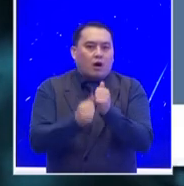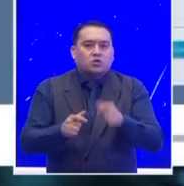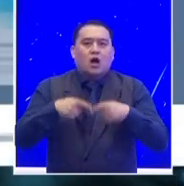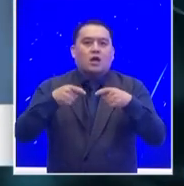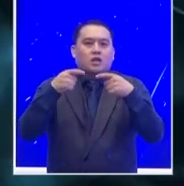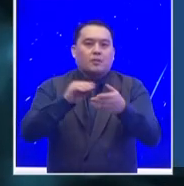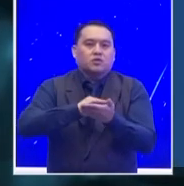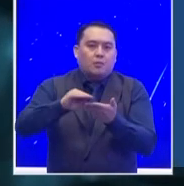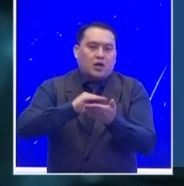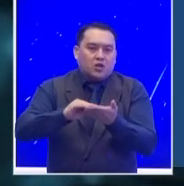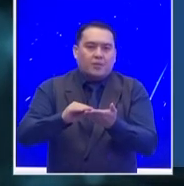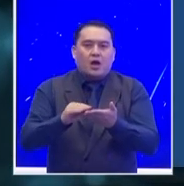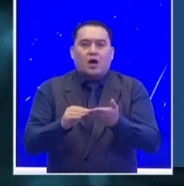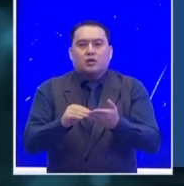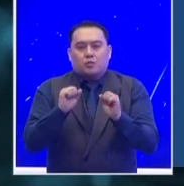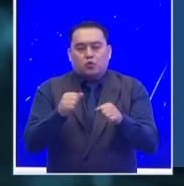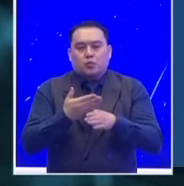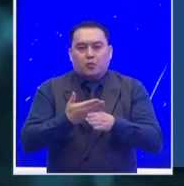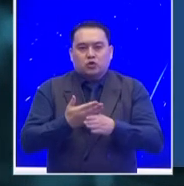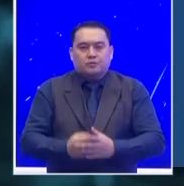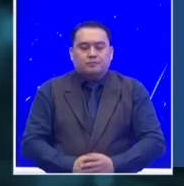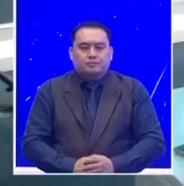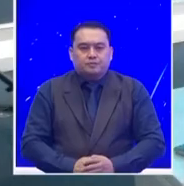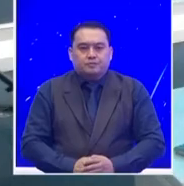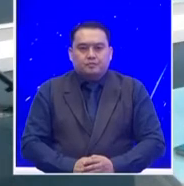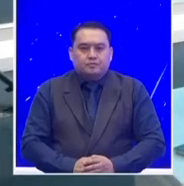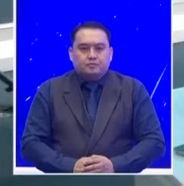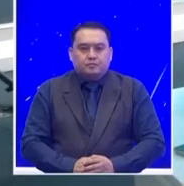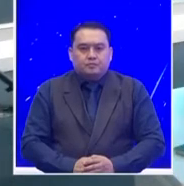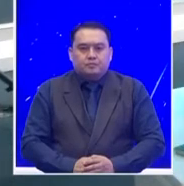их заполнения, а также виртуального помощника.